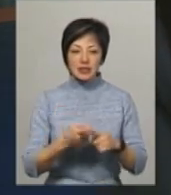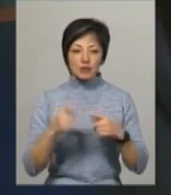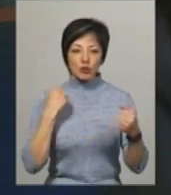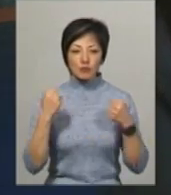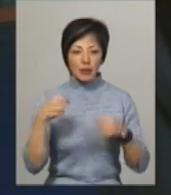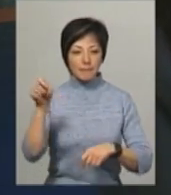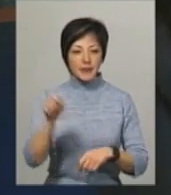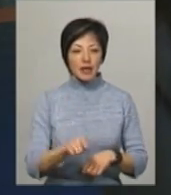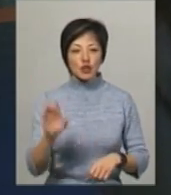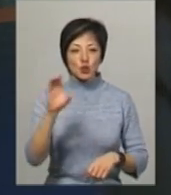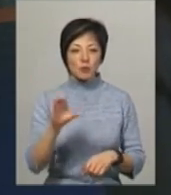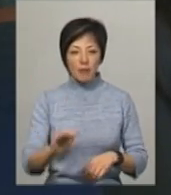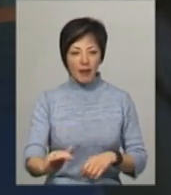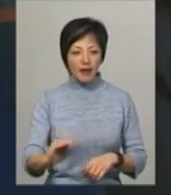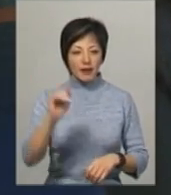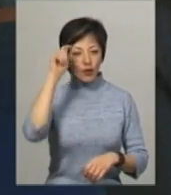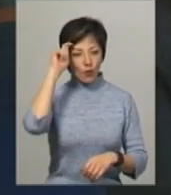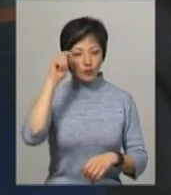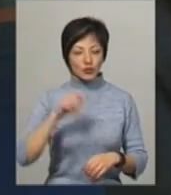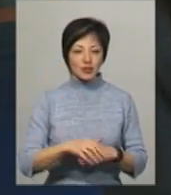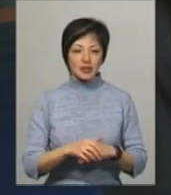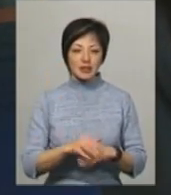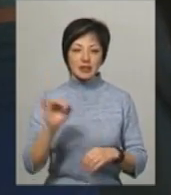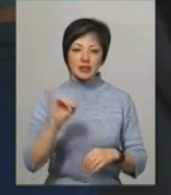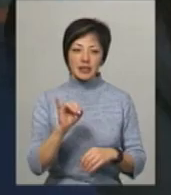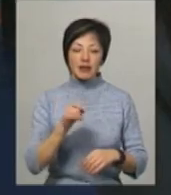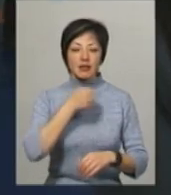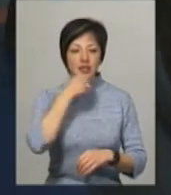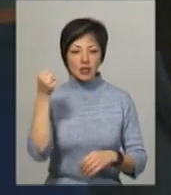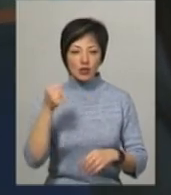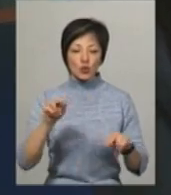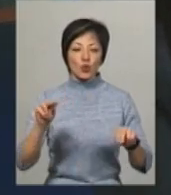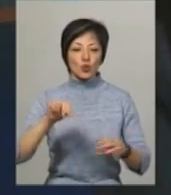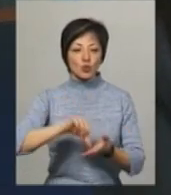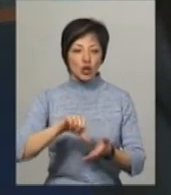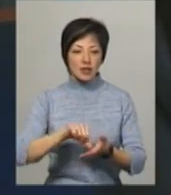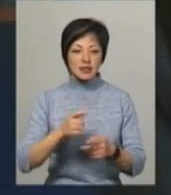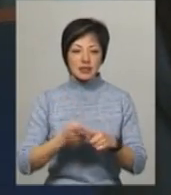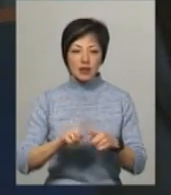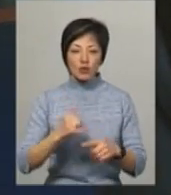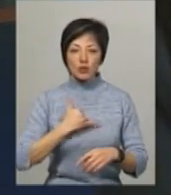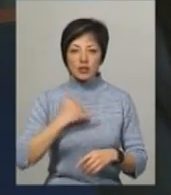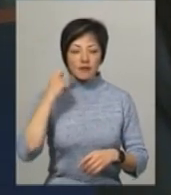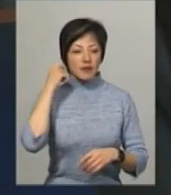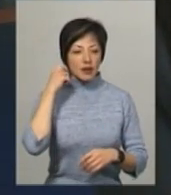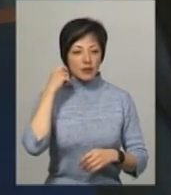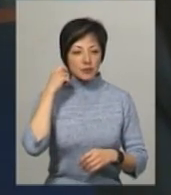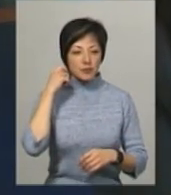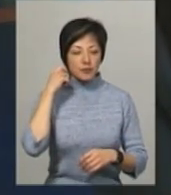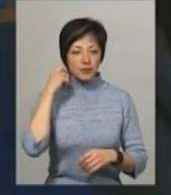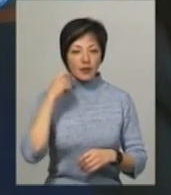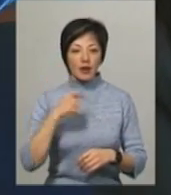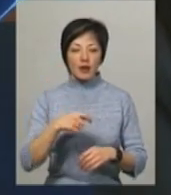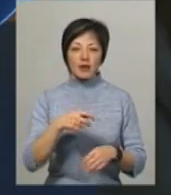спортсмен, який приїхав з Сум, маленький хлопчик. І найстарші учасники, це в нас вже вік